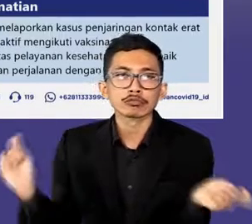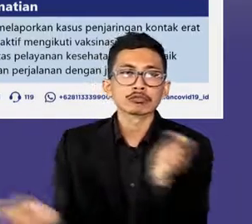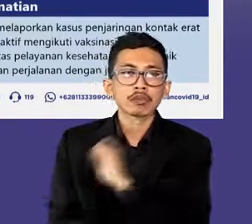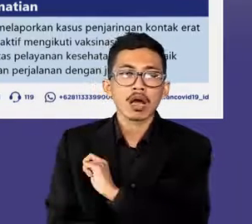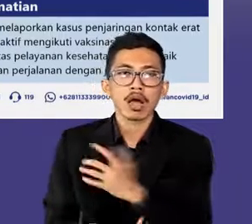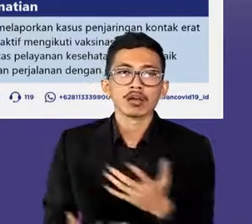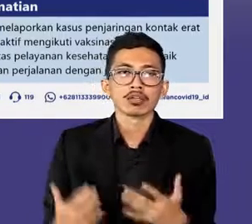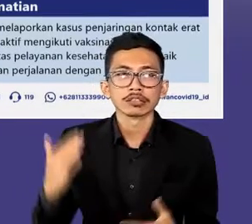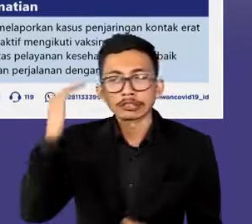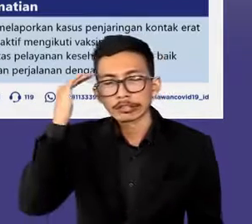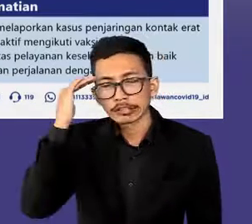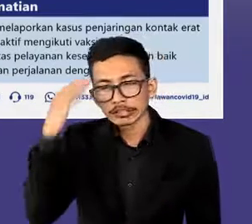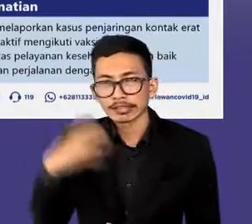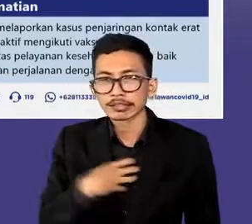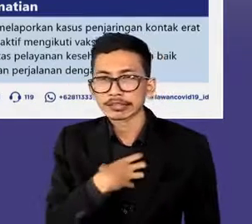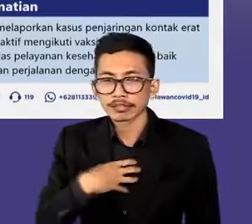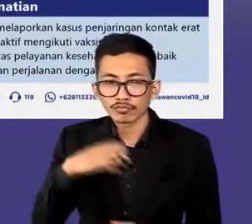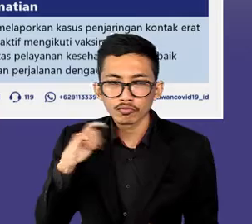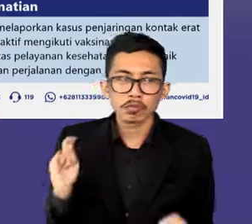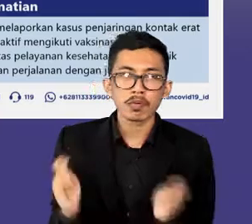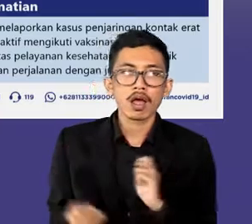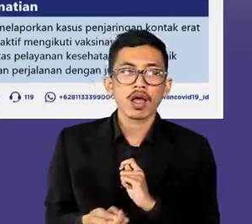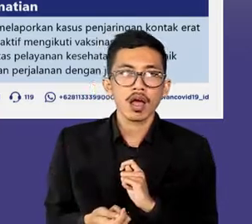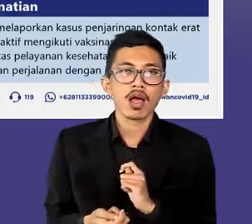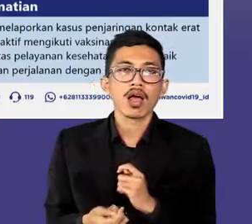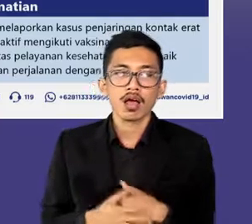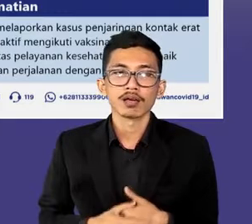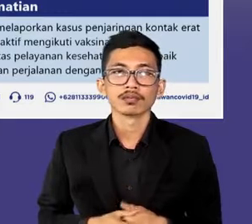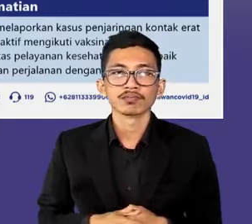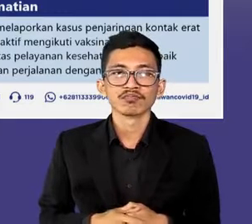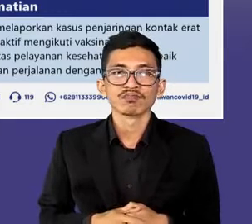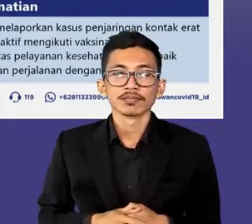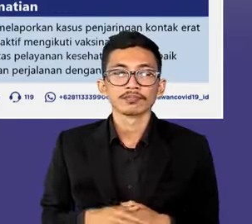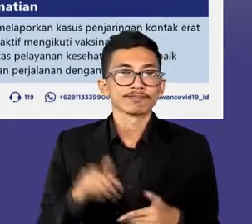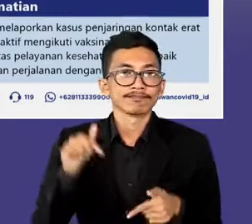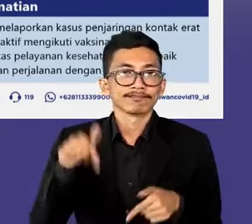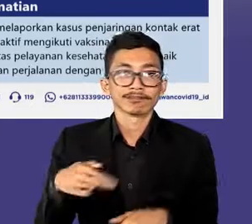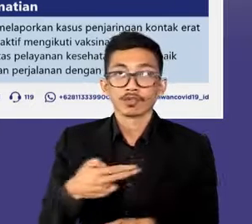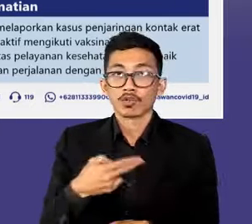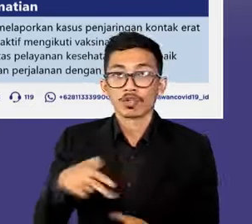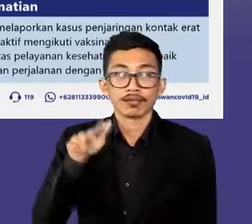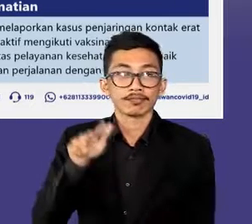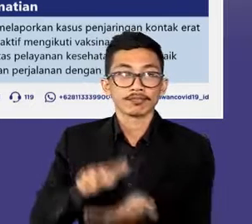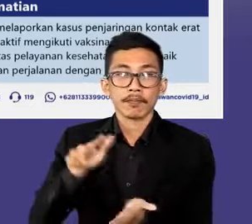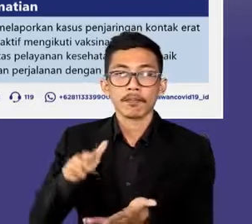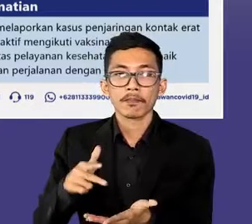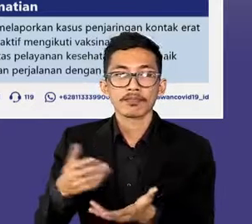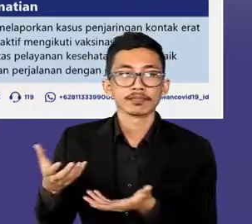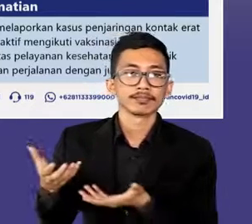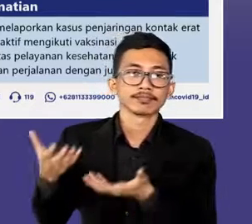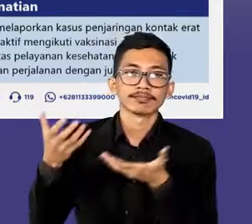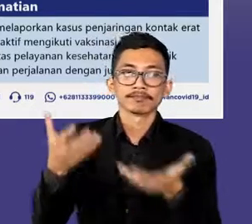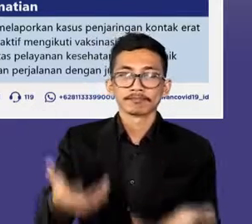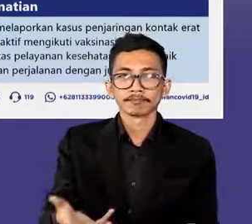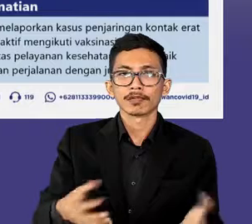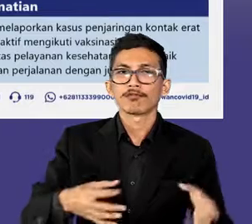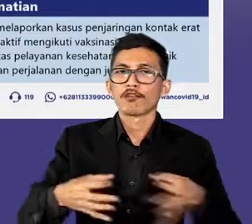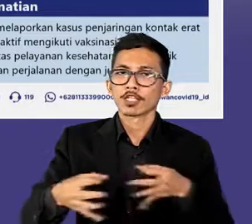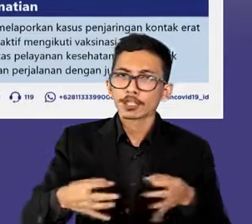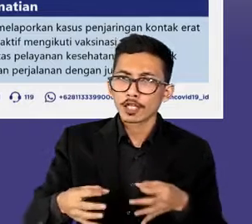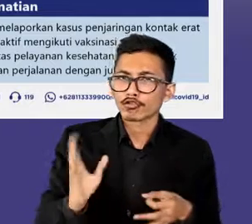psikososial saat ini penerapan kebijakan di Indonesia sudah mencoba mewadahi semuanya